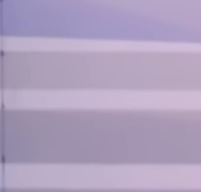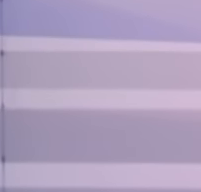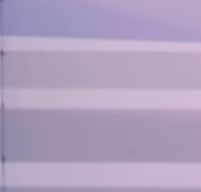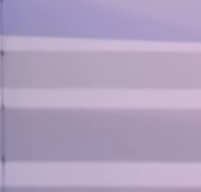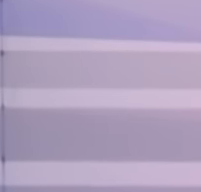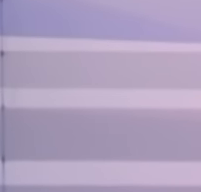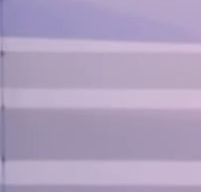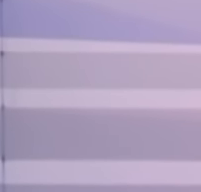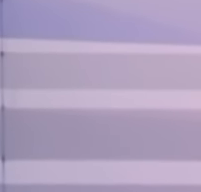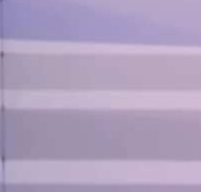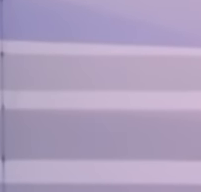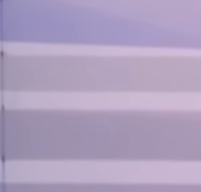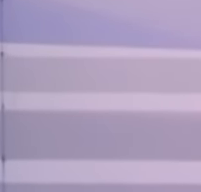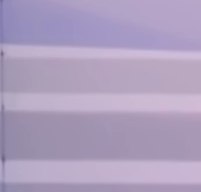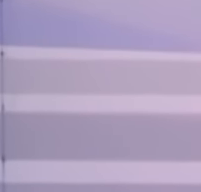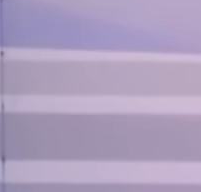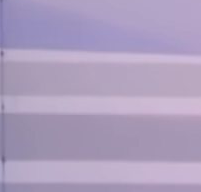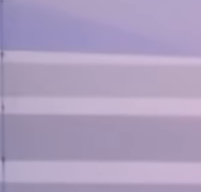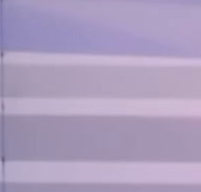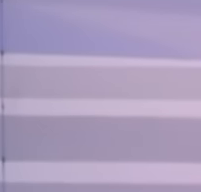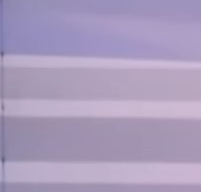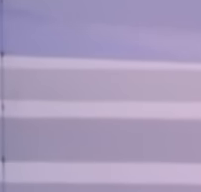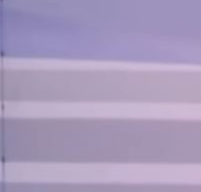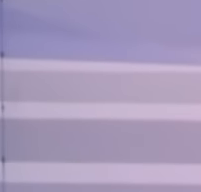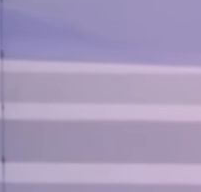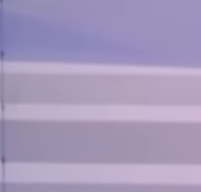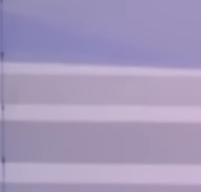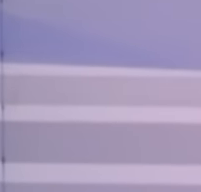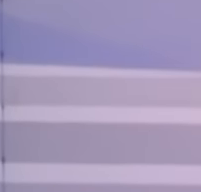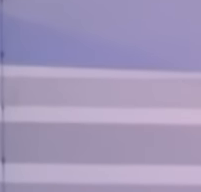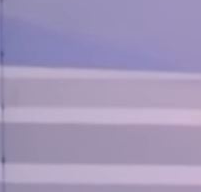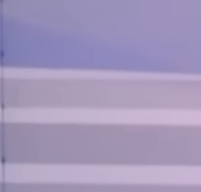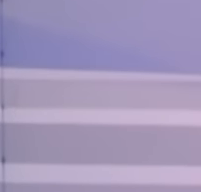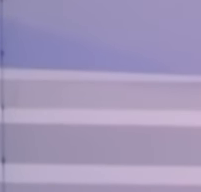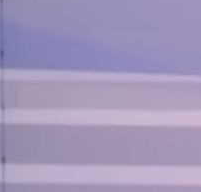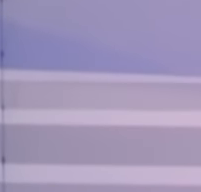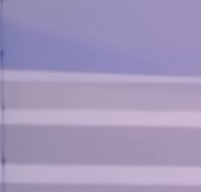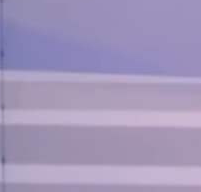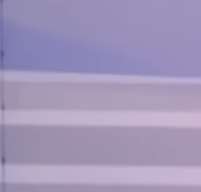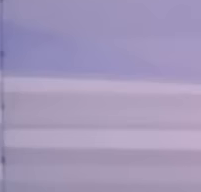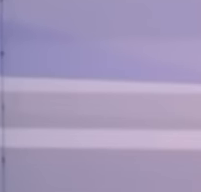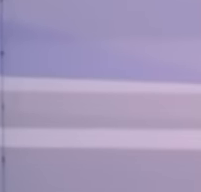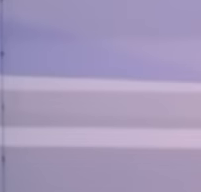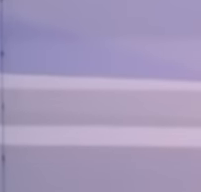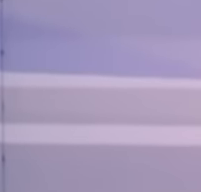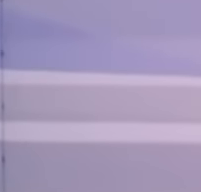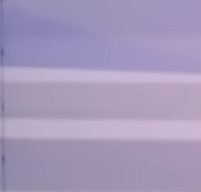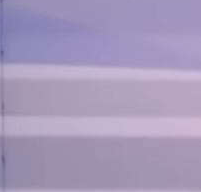na tumutok sa mga balita. Mag-subscribe sa GMA Integrated News sa YouTube. Sa mga Kapuso